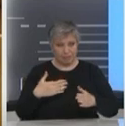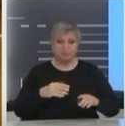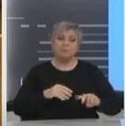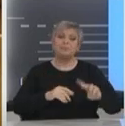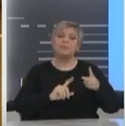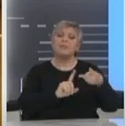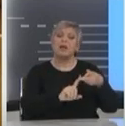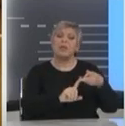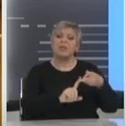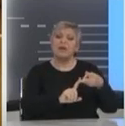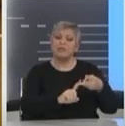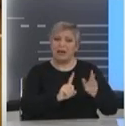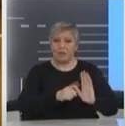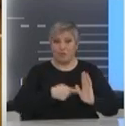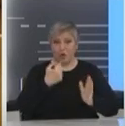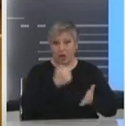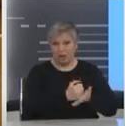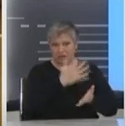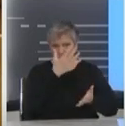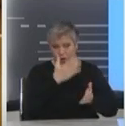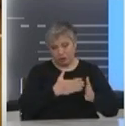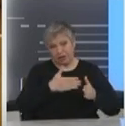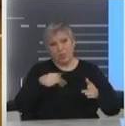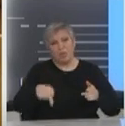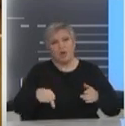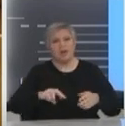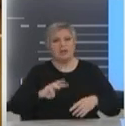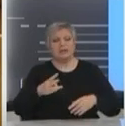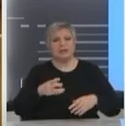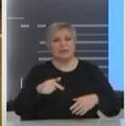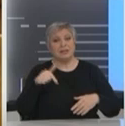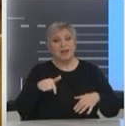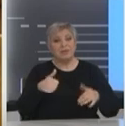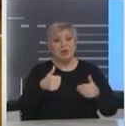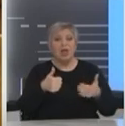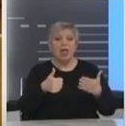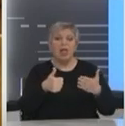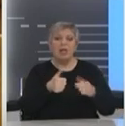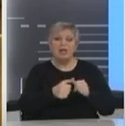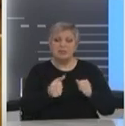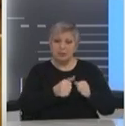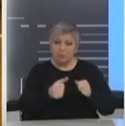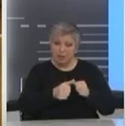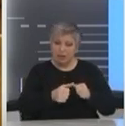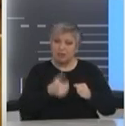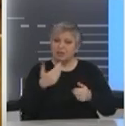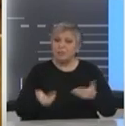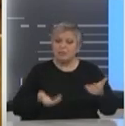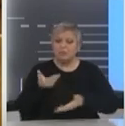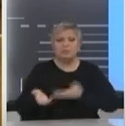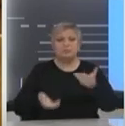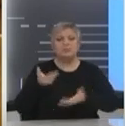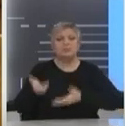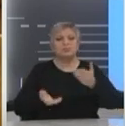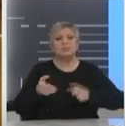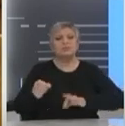τρίτη αξιολόγηση η κυβέρνηση έχει φέρει στη Βουλή και έχουν εγκριθεί εμβληματικά